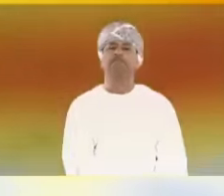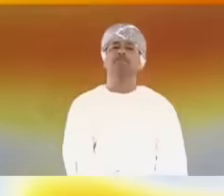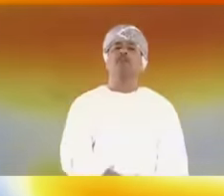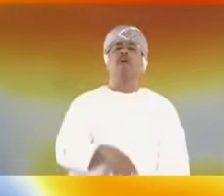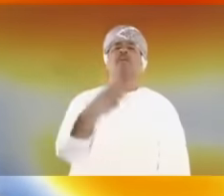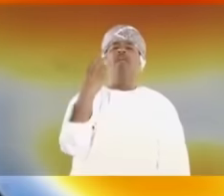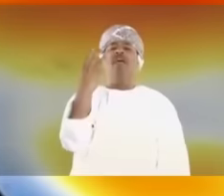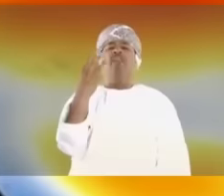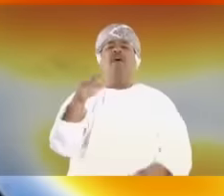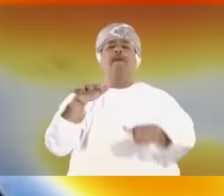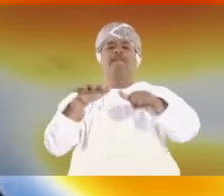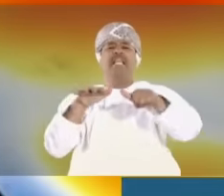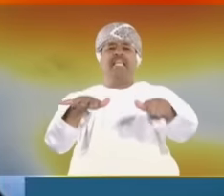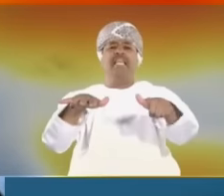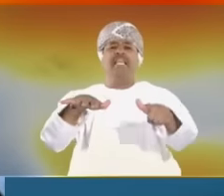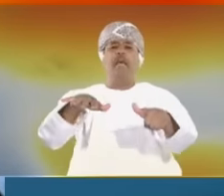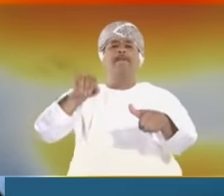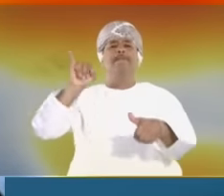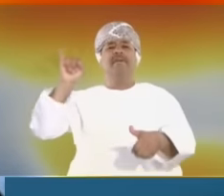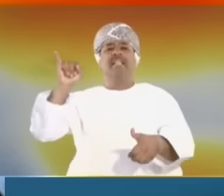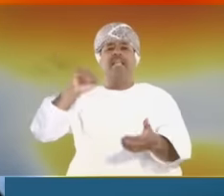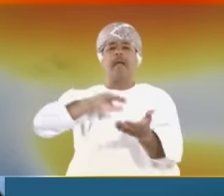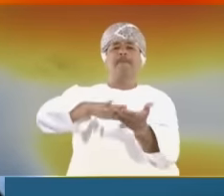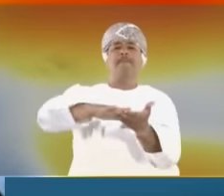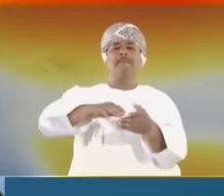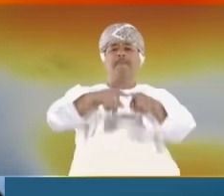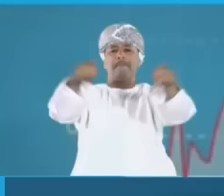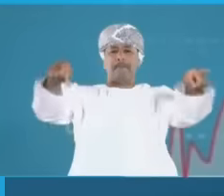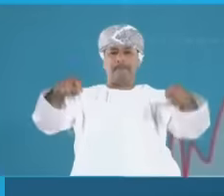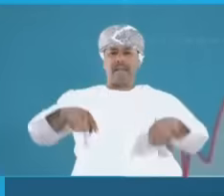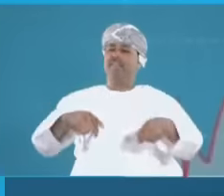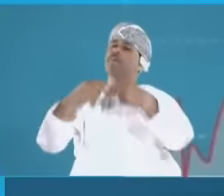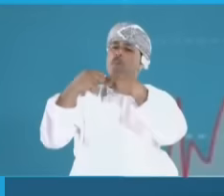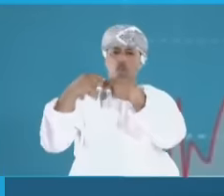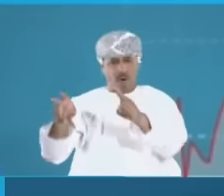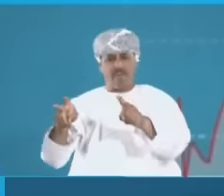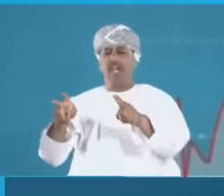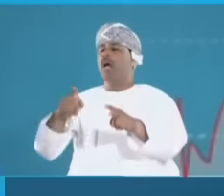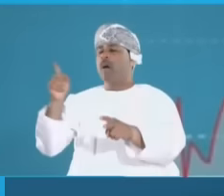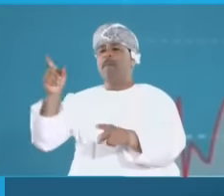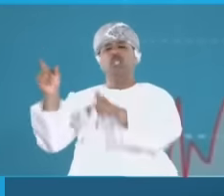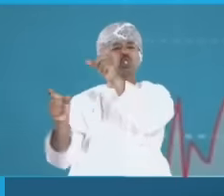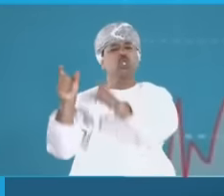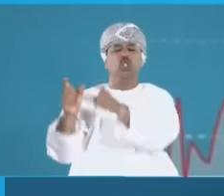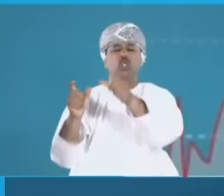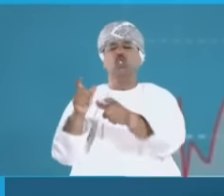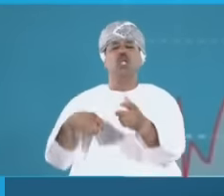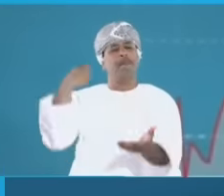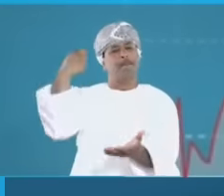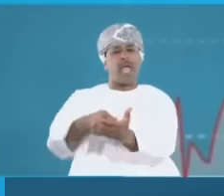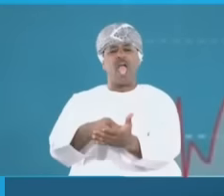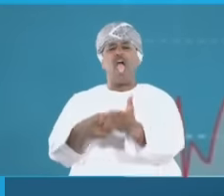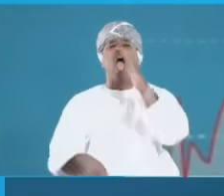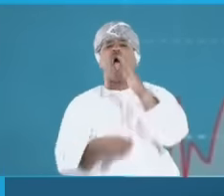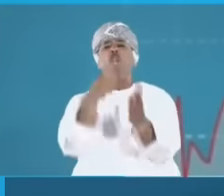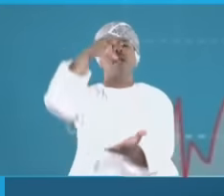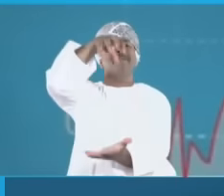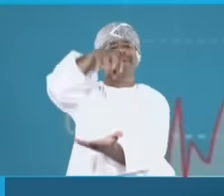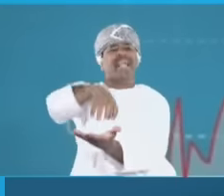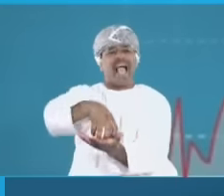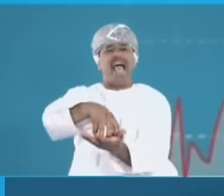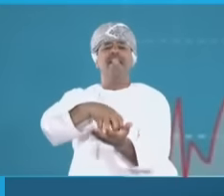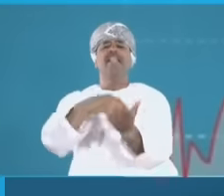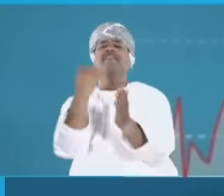ثلاثة ملايين متر مربع من الأراضي سيتم فتحها أمام المستثمرين في أول ميناء بري على مستوى